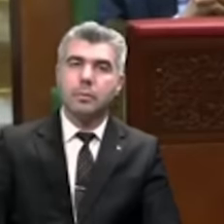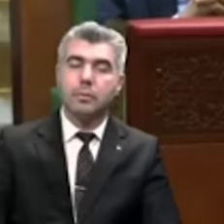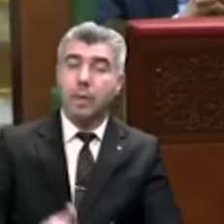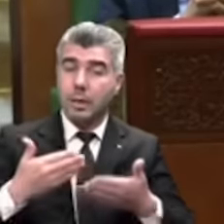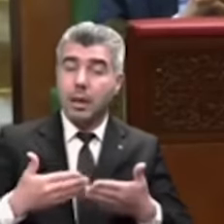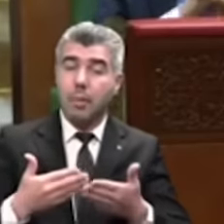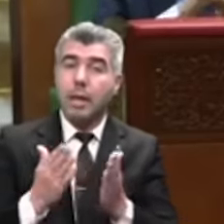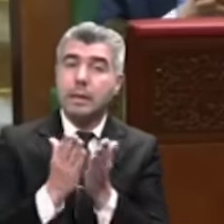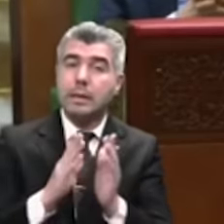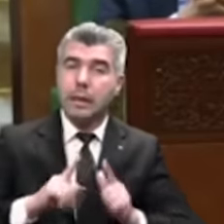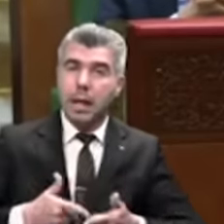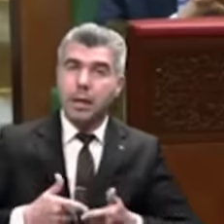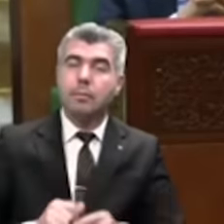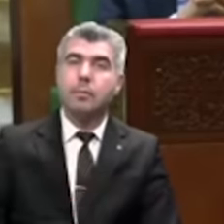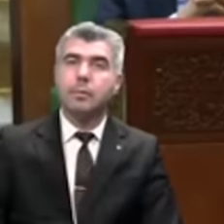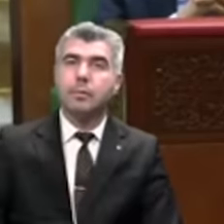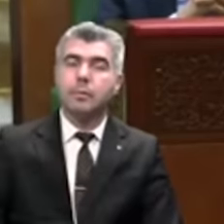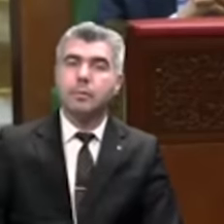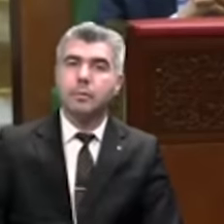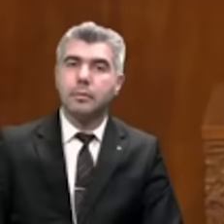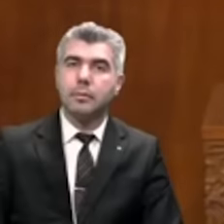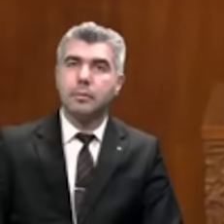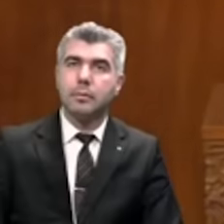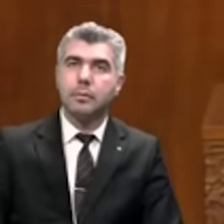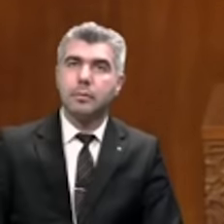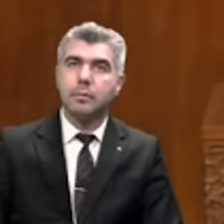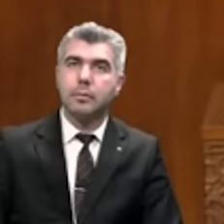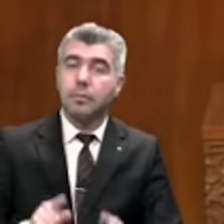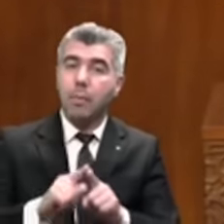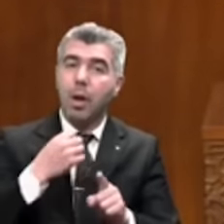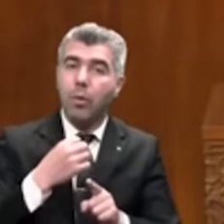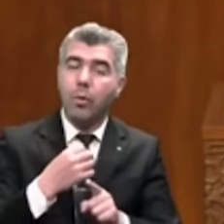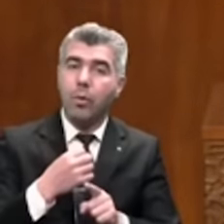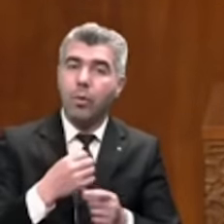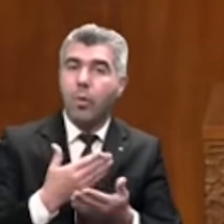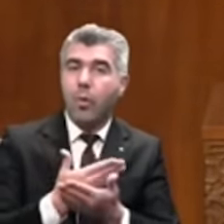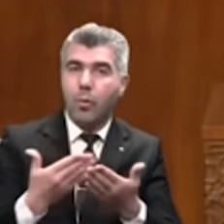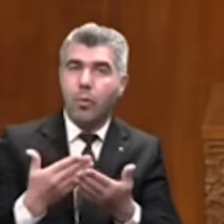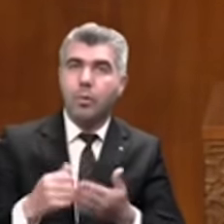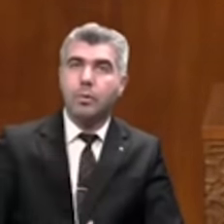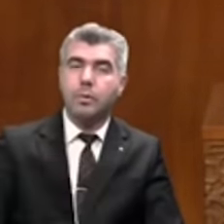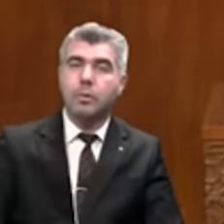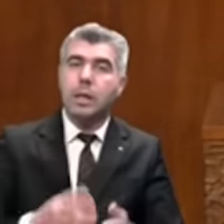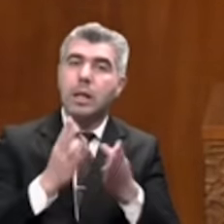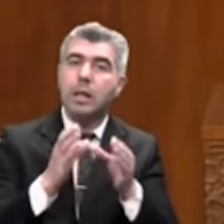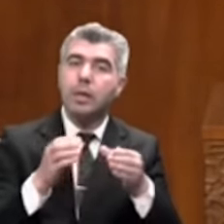دابا التعليم مع مع مع الاسف كل ما يمكن لي نقول هو هذا، لاننا اللجنه